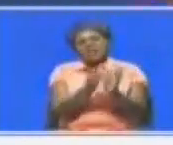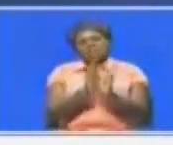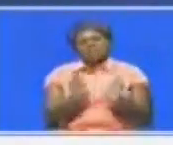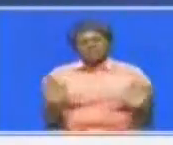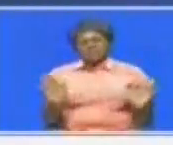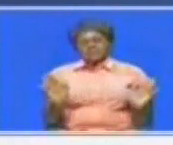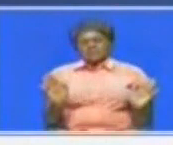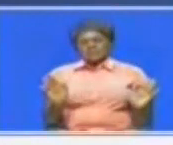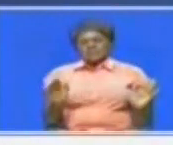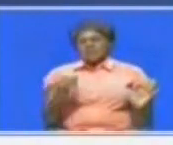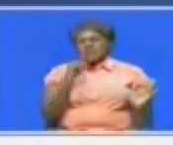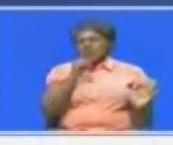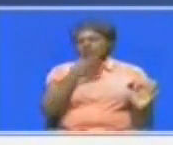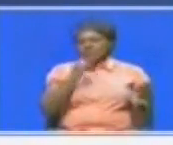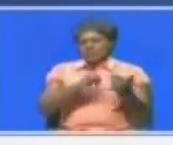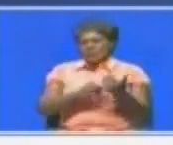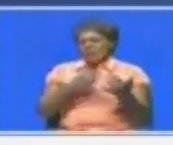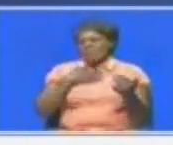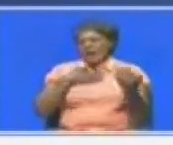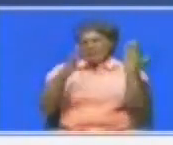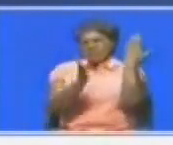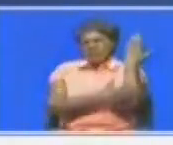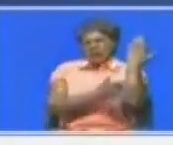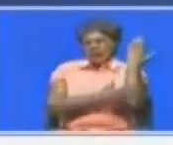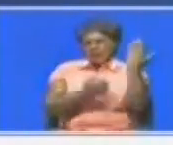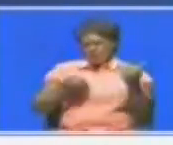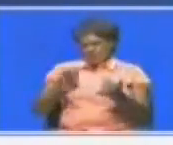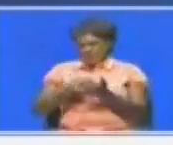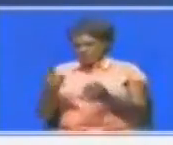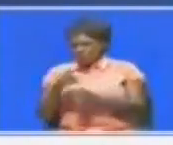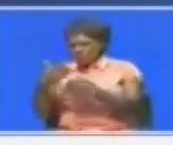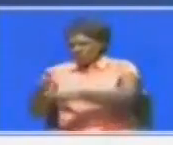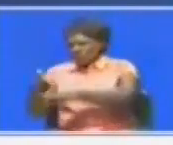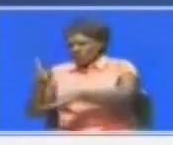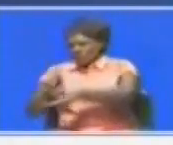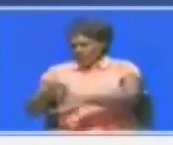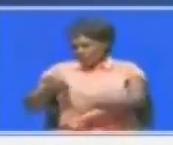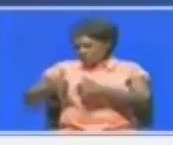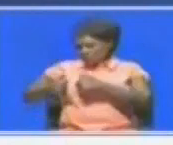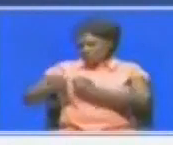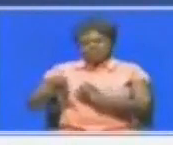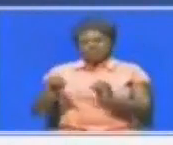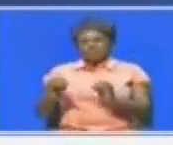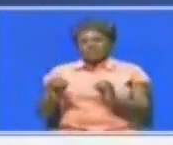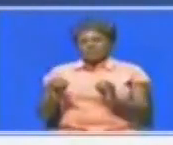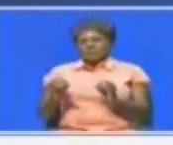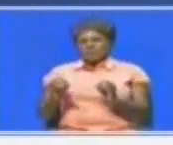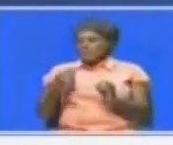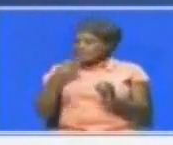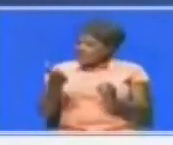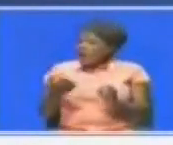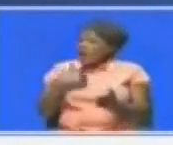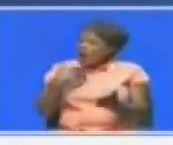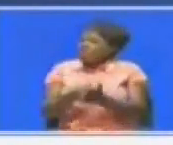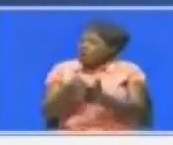unamtimizia. Kwa hivyo usiseme hapa mume wangu ni mbovu, kwa hivyo mke wangu ni mbaya, unapoteza muda wako kwa girlfriend. Hakupendi. Hebu mwambie leo hauna pesa uone